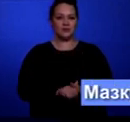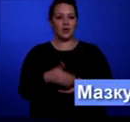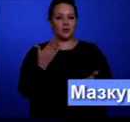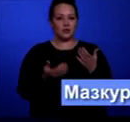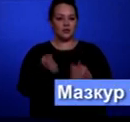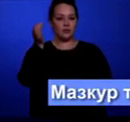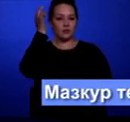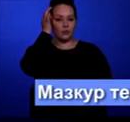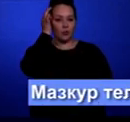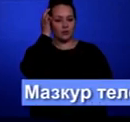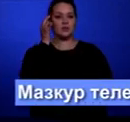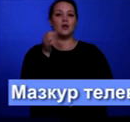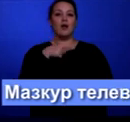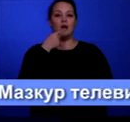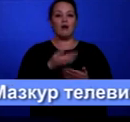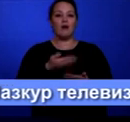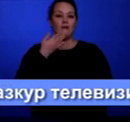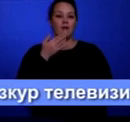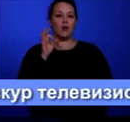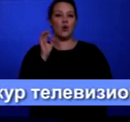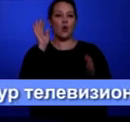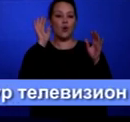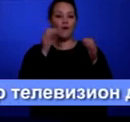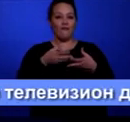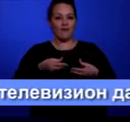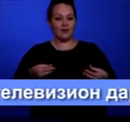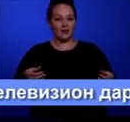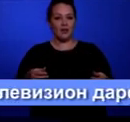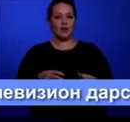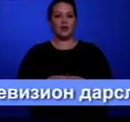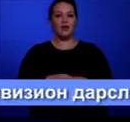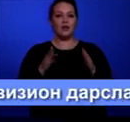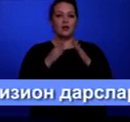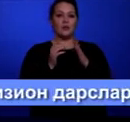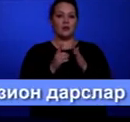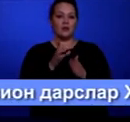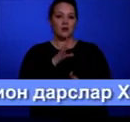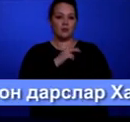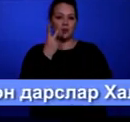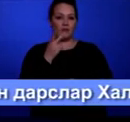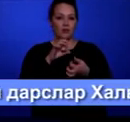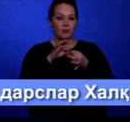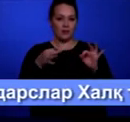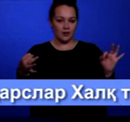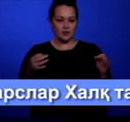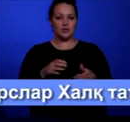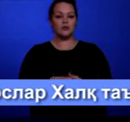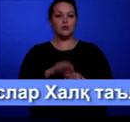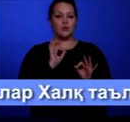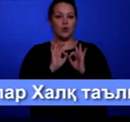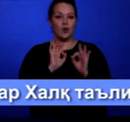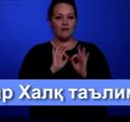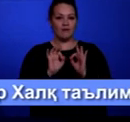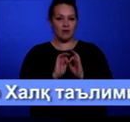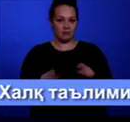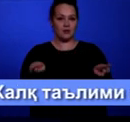вы помните, мы с вами говорили о весне, и вы должны были дома написать два предложения. Давайте проверим,